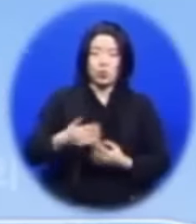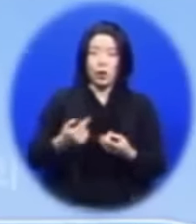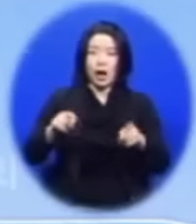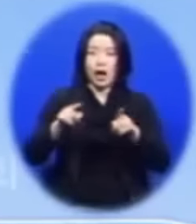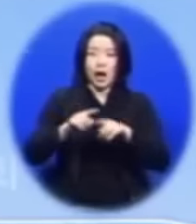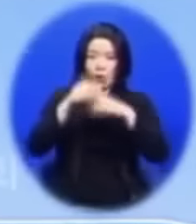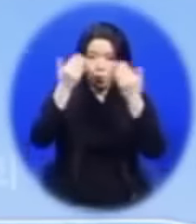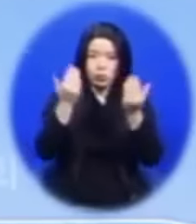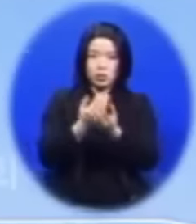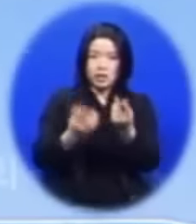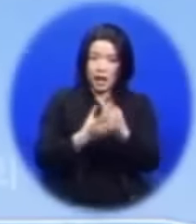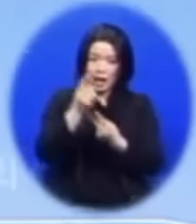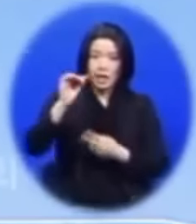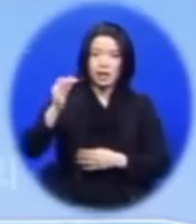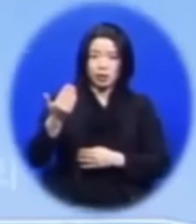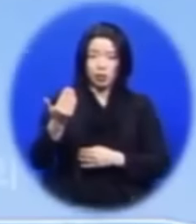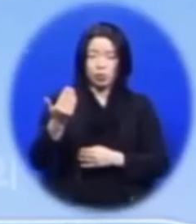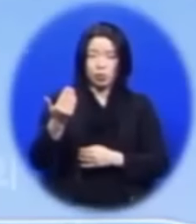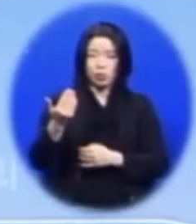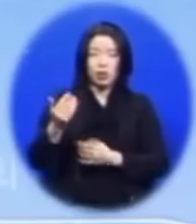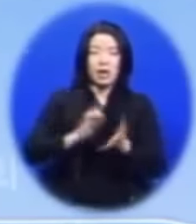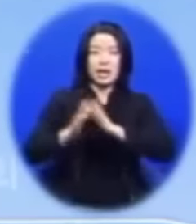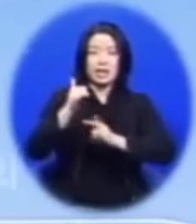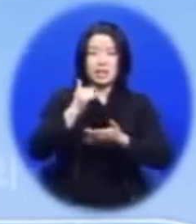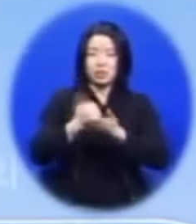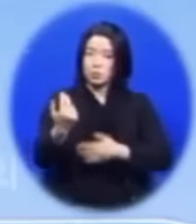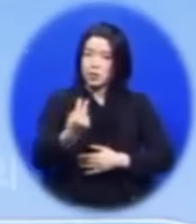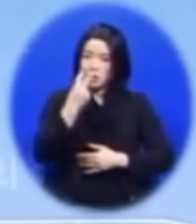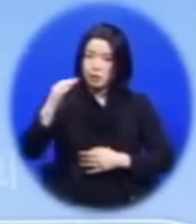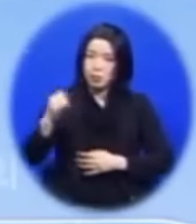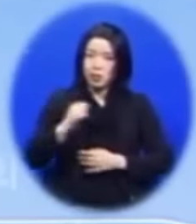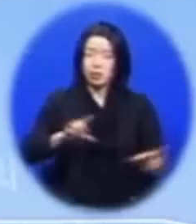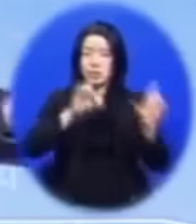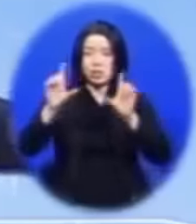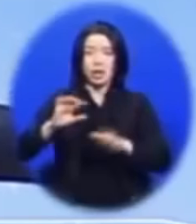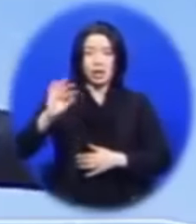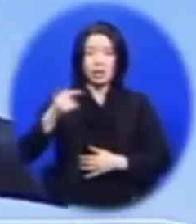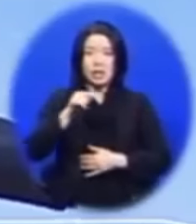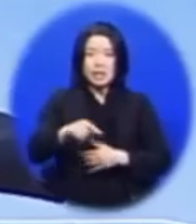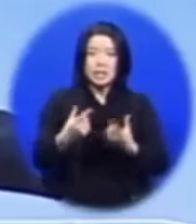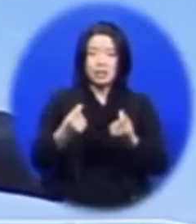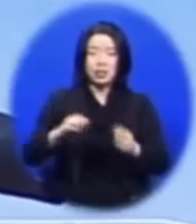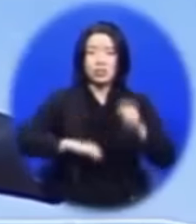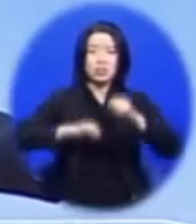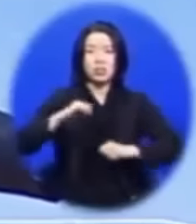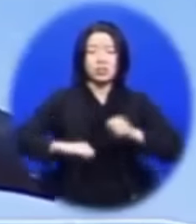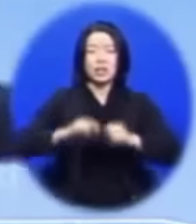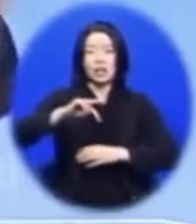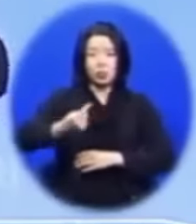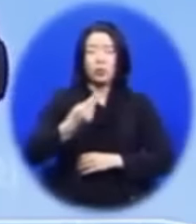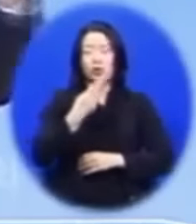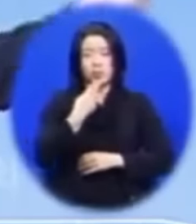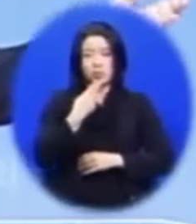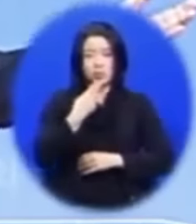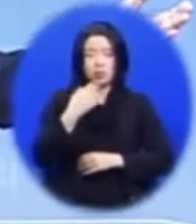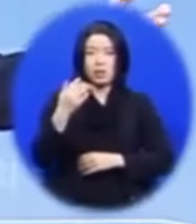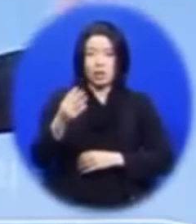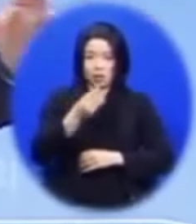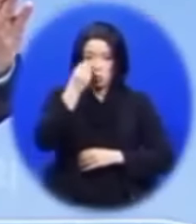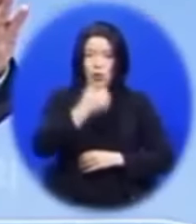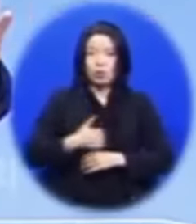하나가 되어 주시고 예수님의 생명으로 살게 되는 이런 역사도 없는 겁니다 성육신